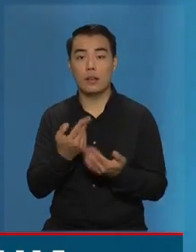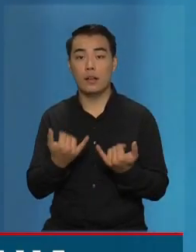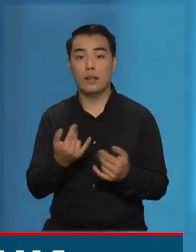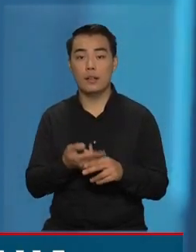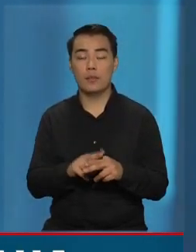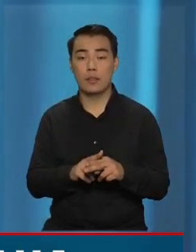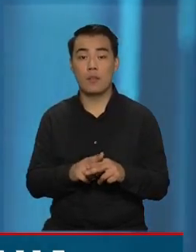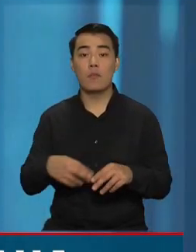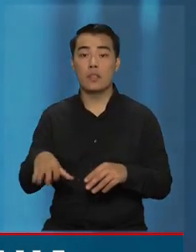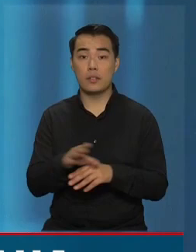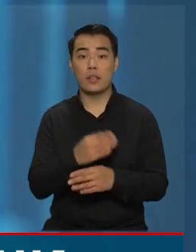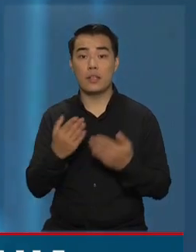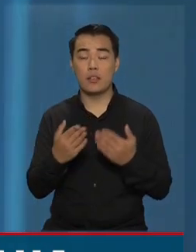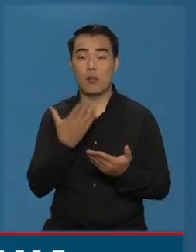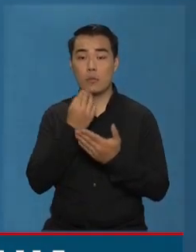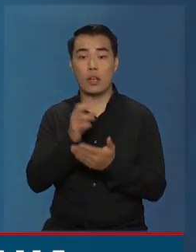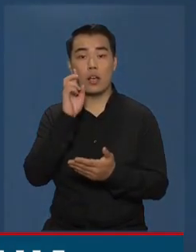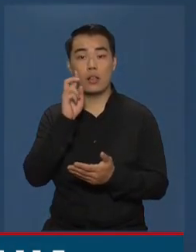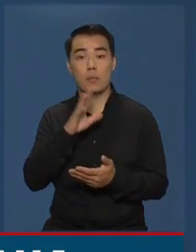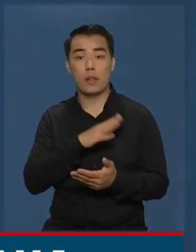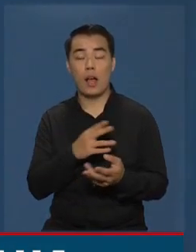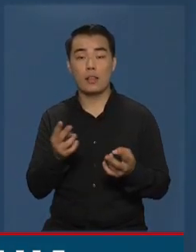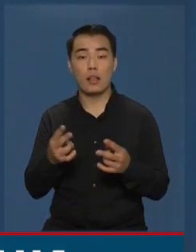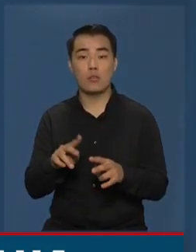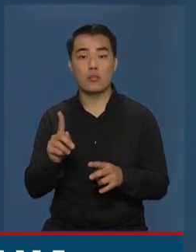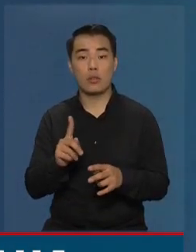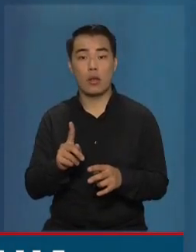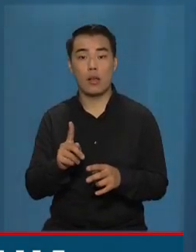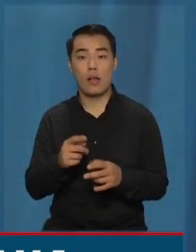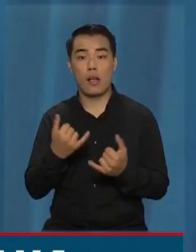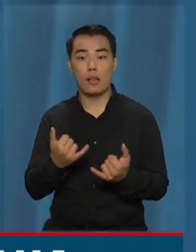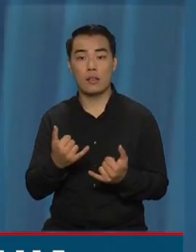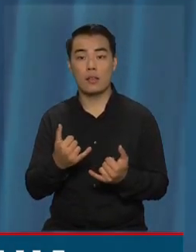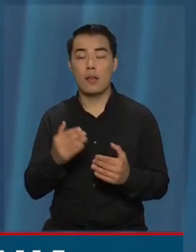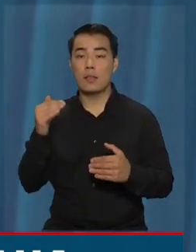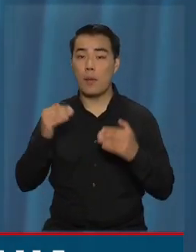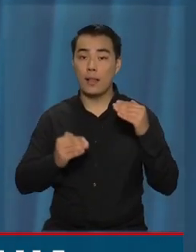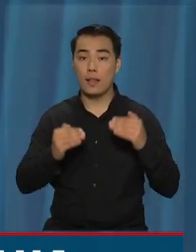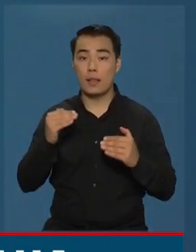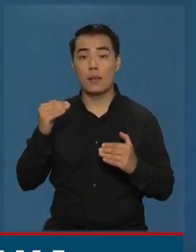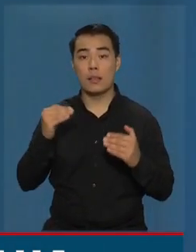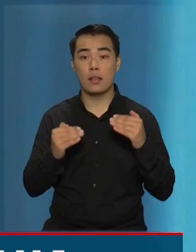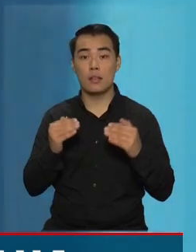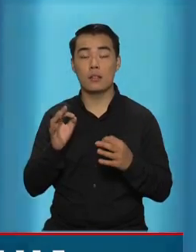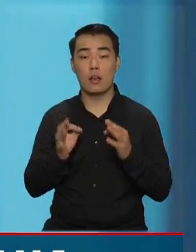при всем при этом наша страна придерживается такой достаточно сбалансированной